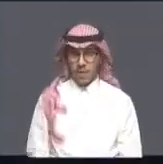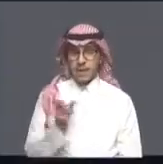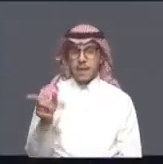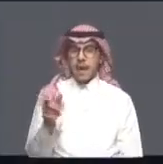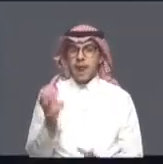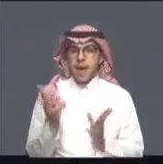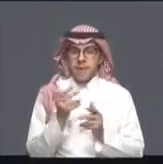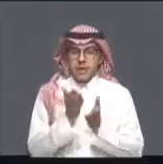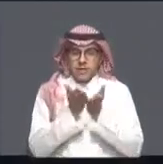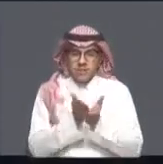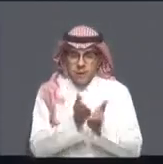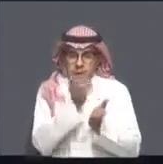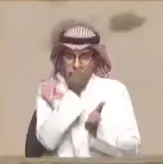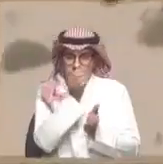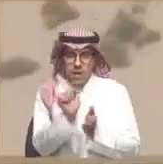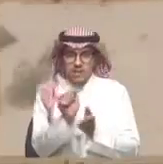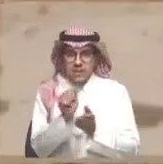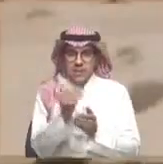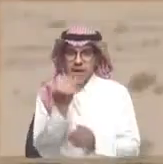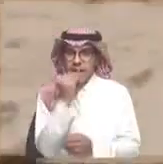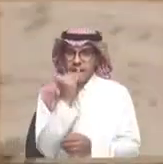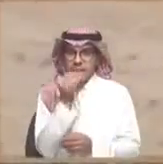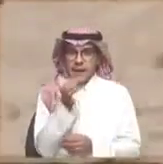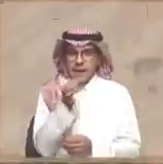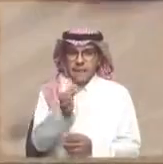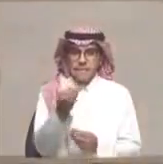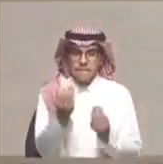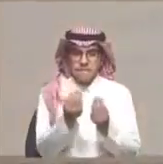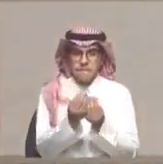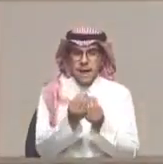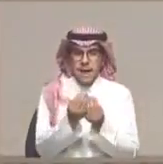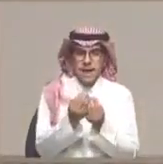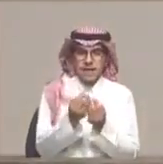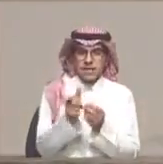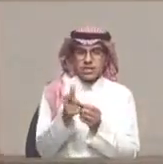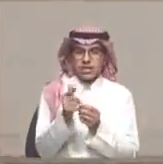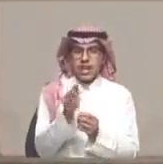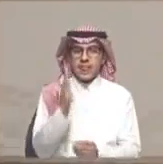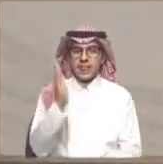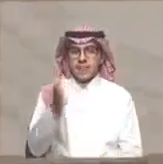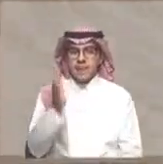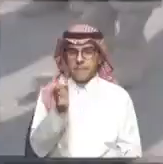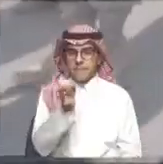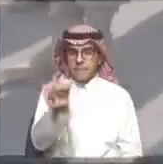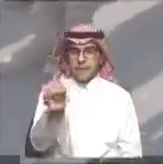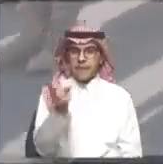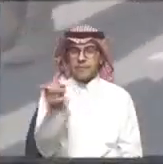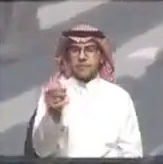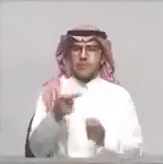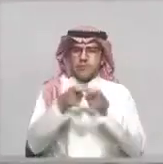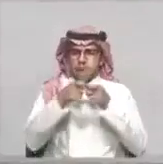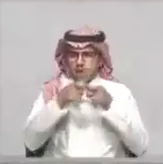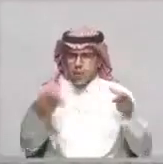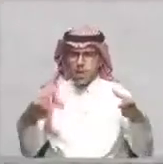ما بين مياه الخليج العربي ومضيق هرمز وعلى ميدان صامت في المنطقة الشرقية يأتي أضخم